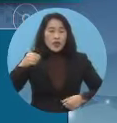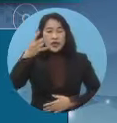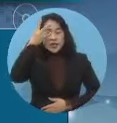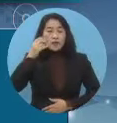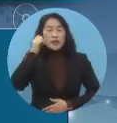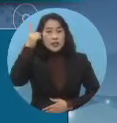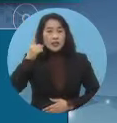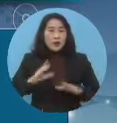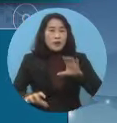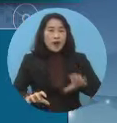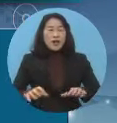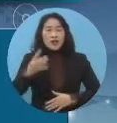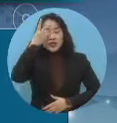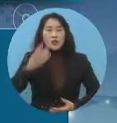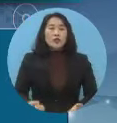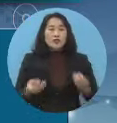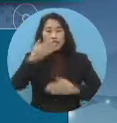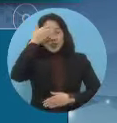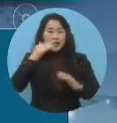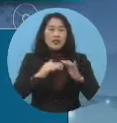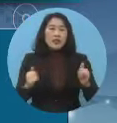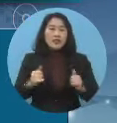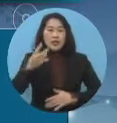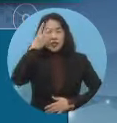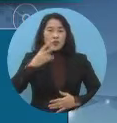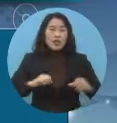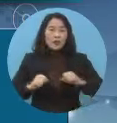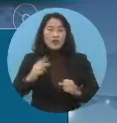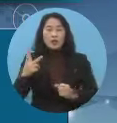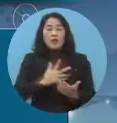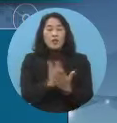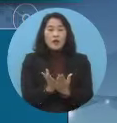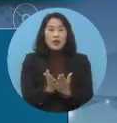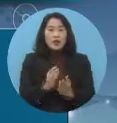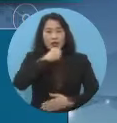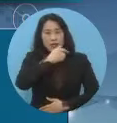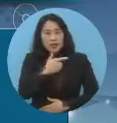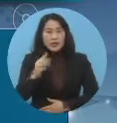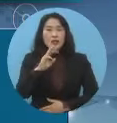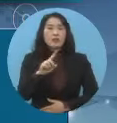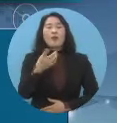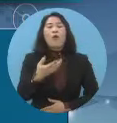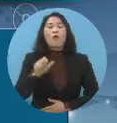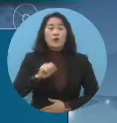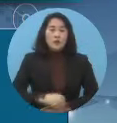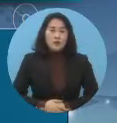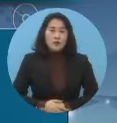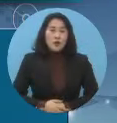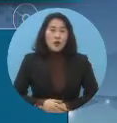예술 창자 우리마을 아트페스티벌 청년 예술과 활동 등 7개 분야로 사업비 규모는 31억원